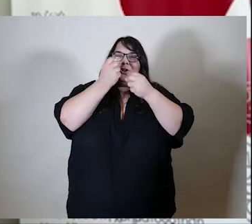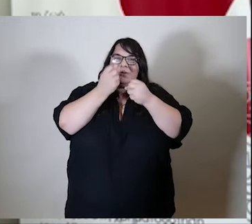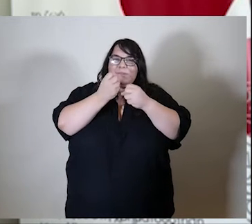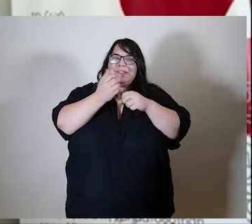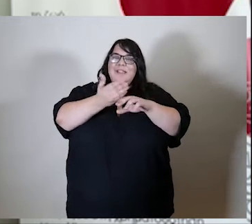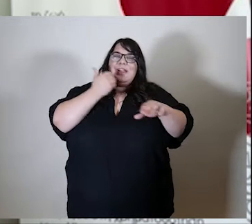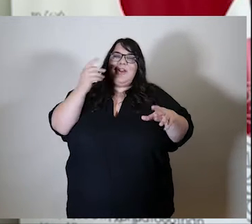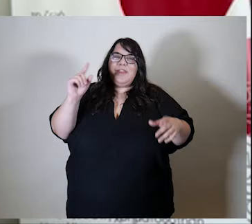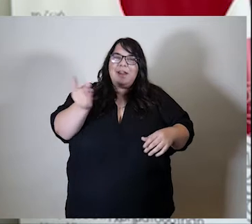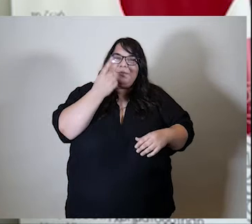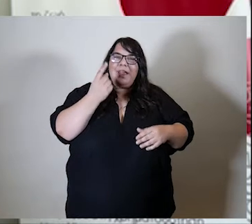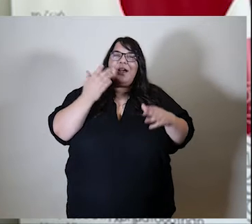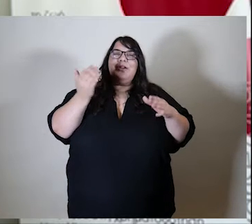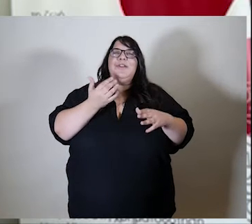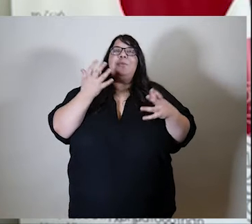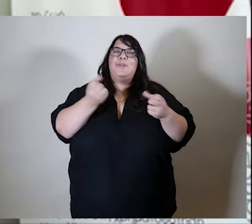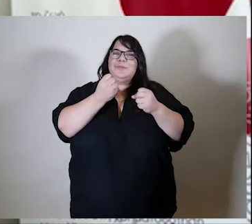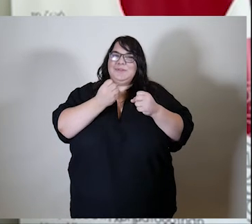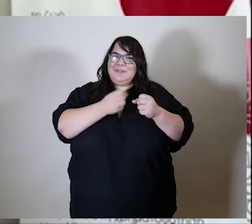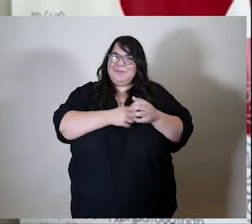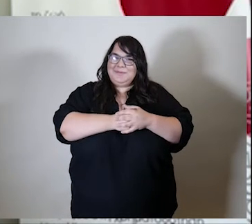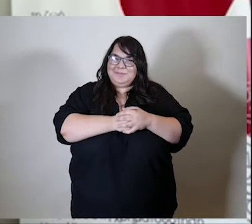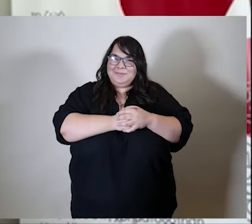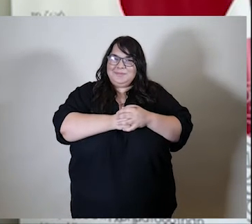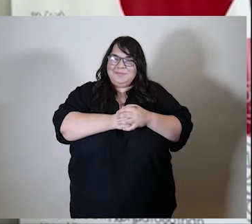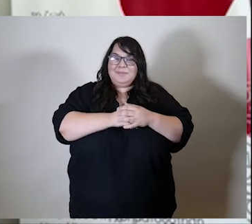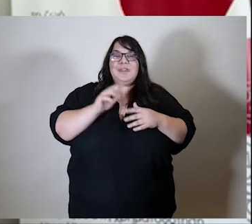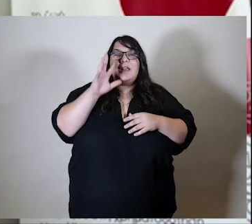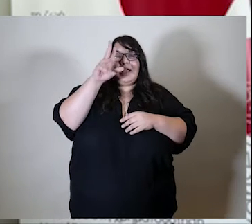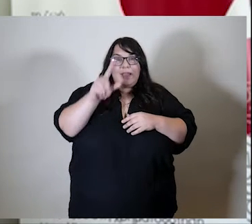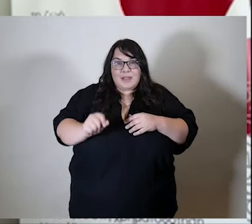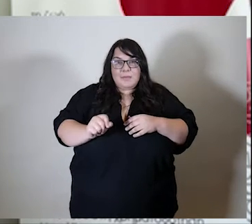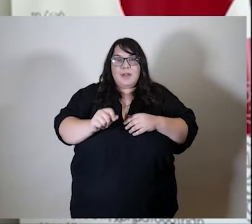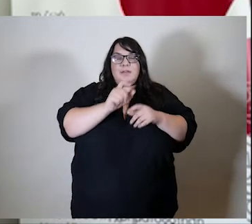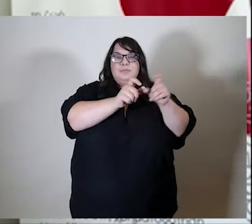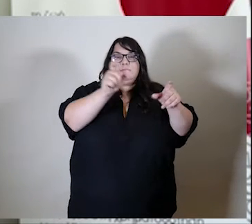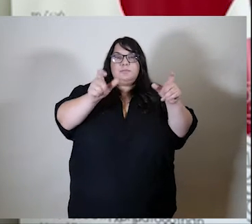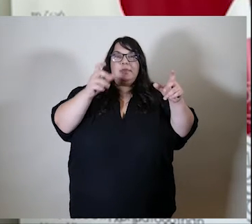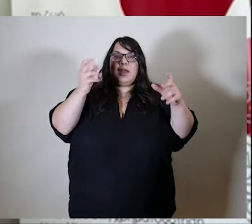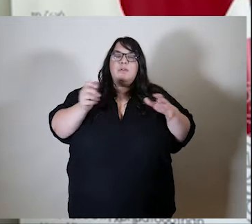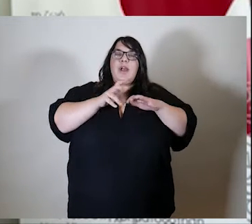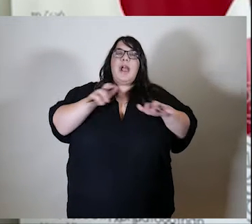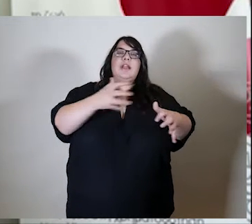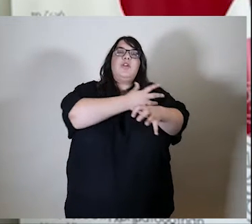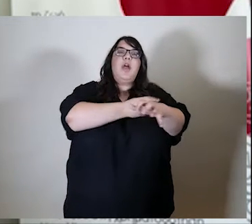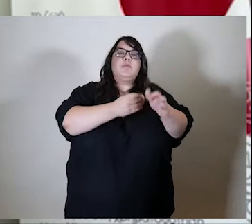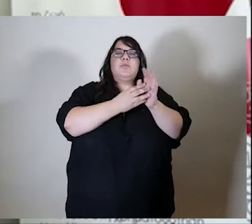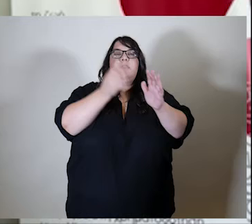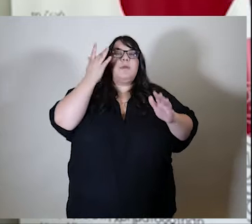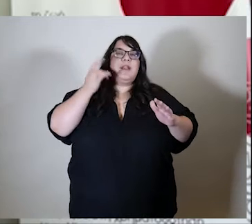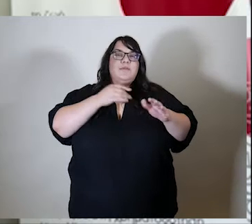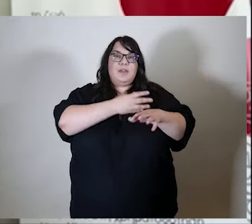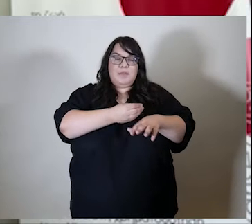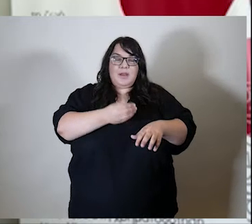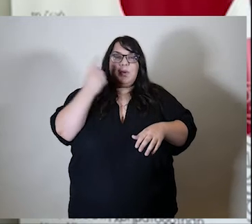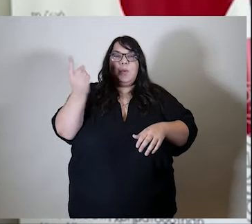την πρόληψη, την έγκυρη αντιμετώπιση και τη θεραπεία σε πρώτο πλάνο στην κοινωνία μας. Καθημερινά, εκατοντάδες συνάνθρωποι μας διαγνώσκονται με κάποιον καρκίνο